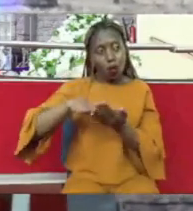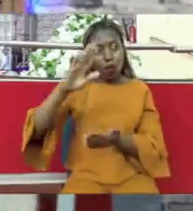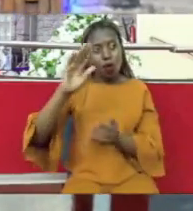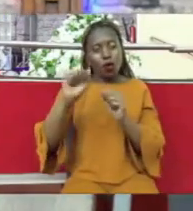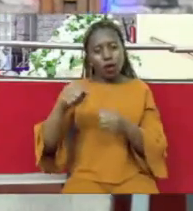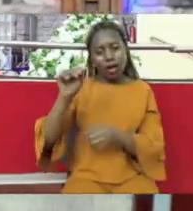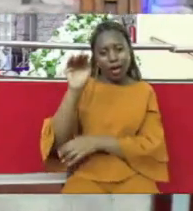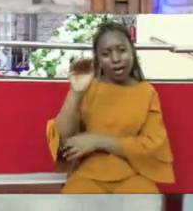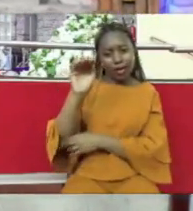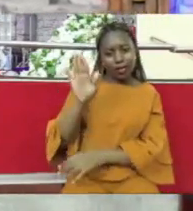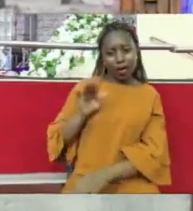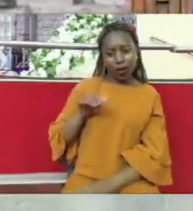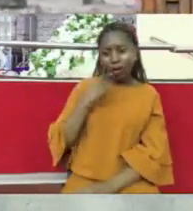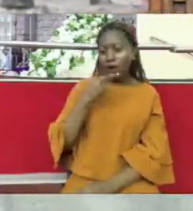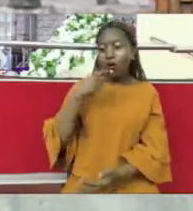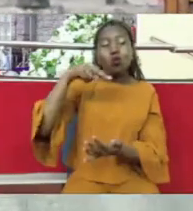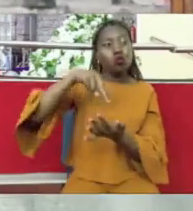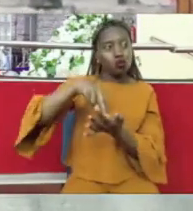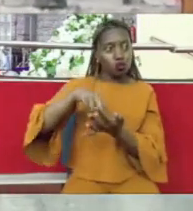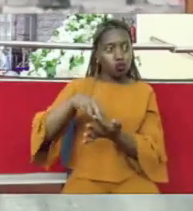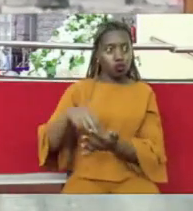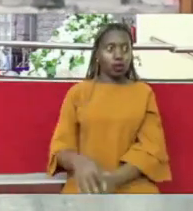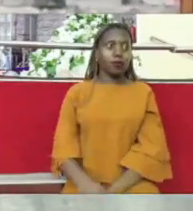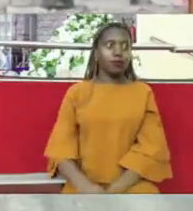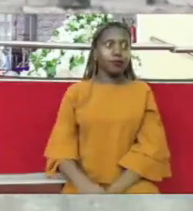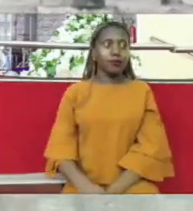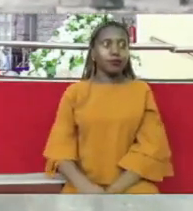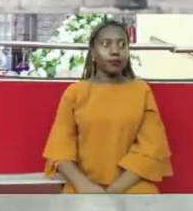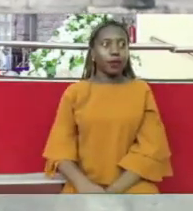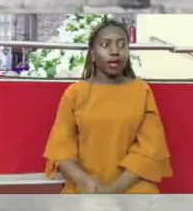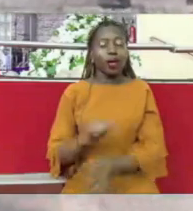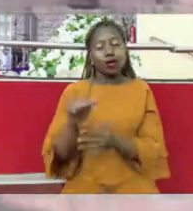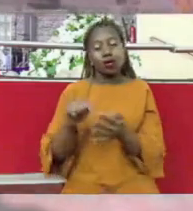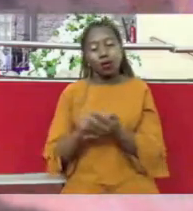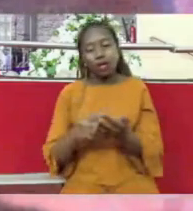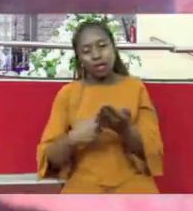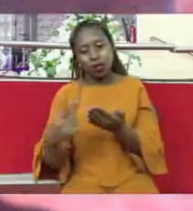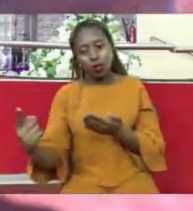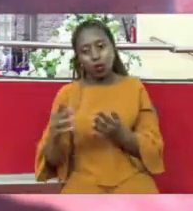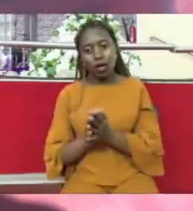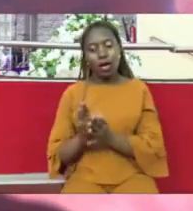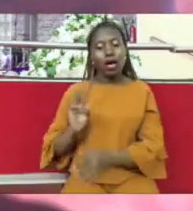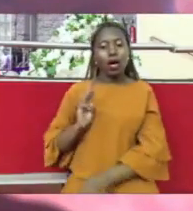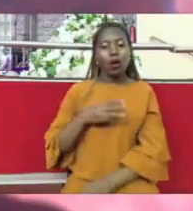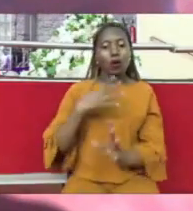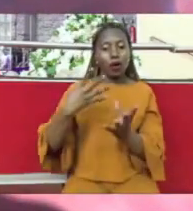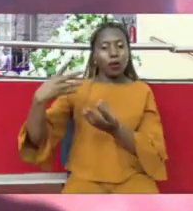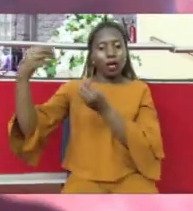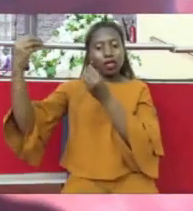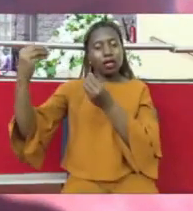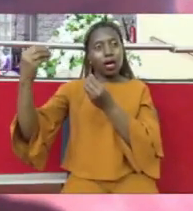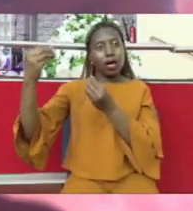wamesimama. Bwana Yesu asifiwe. Amen. Bwana asifiwe. Amen. This week we went for the DOF conference. Juma hili tukaenda